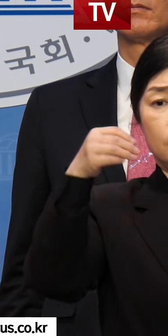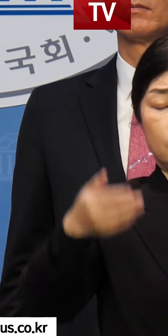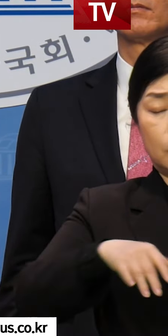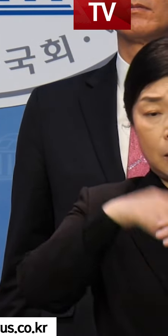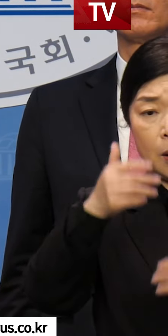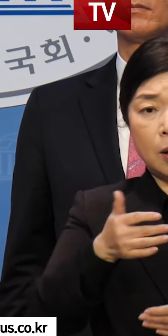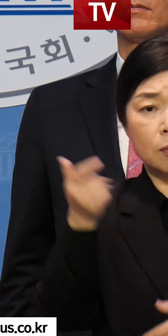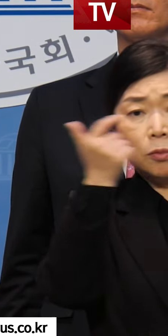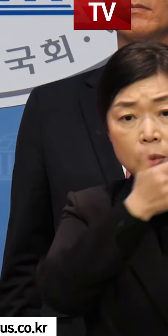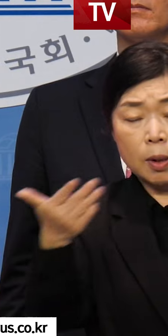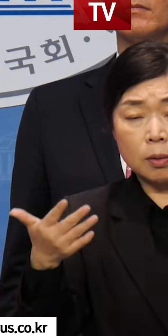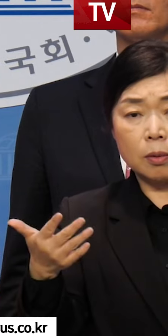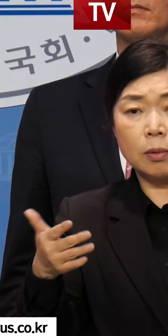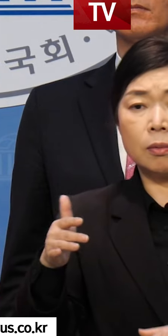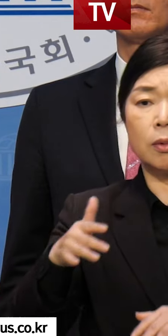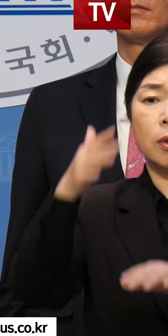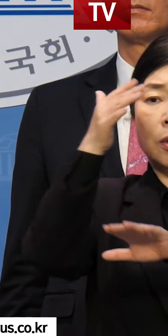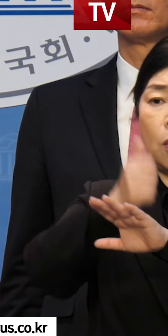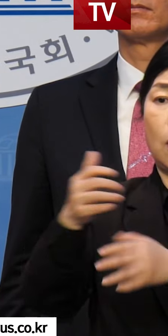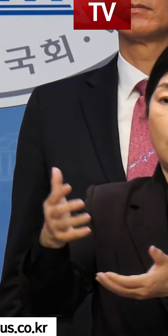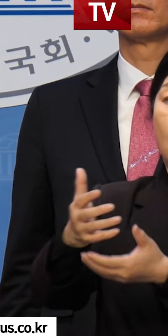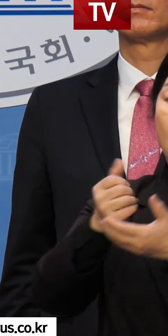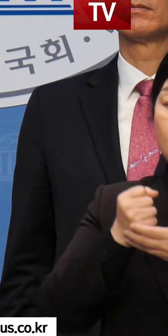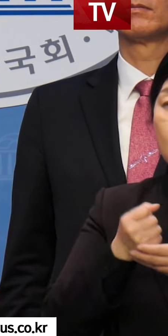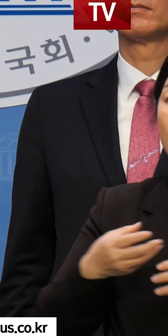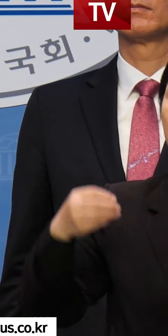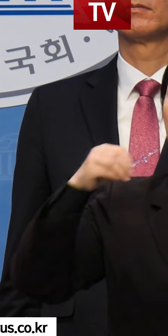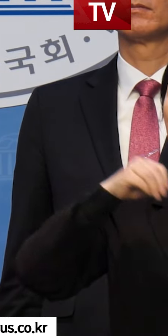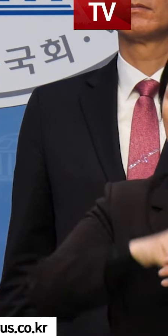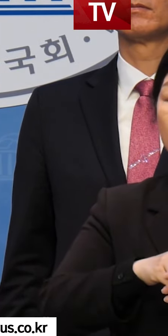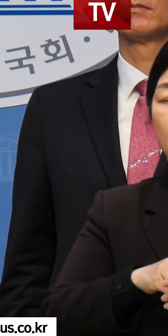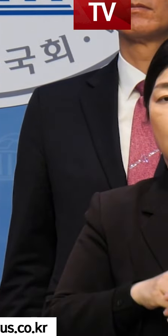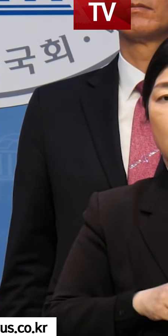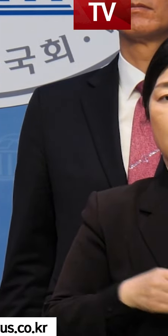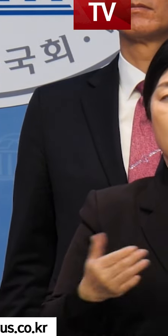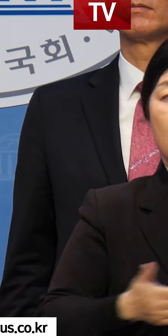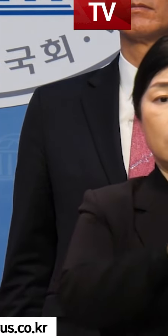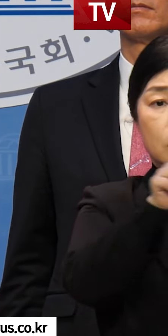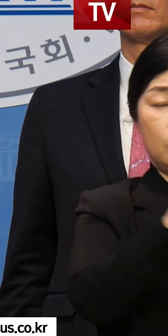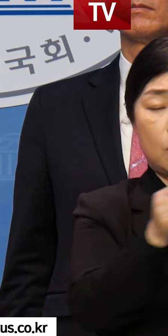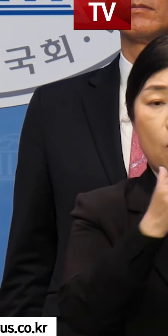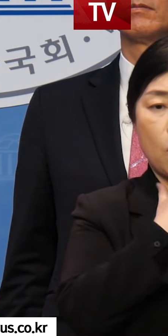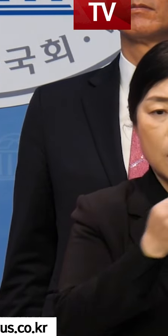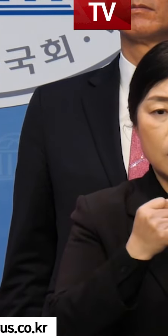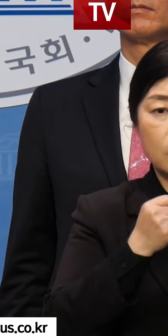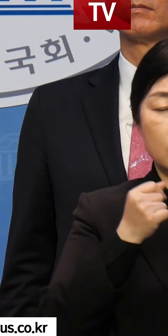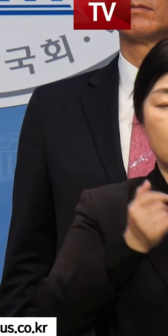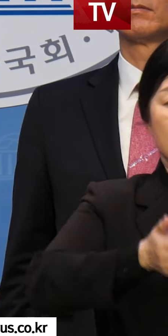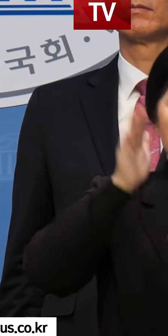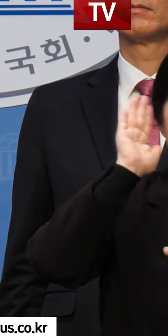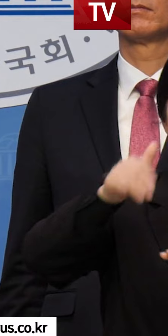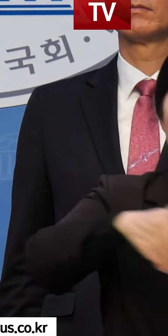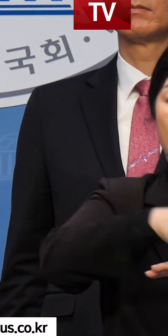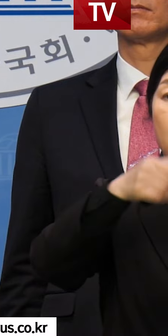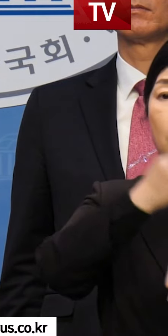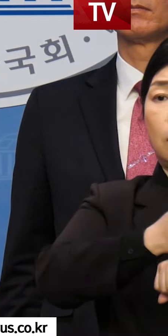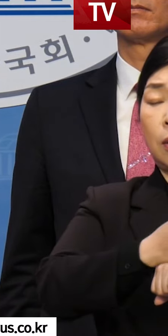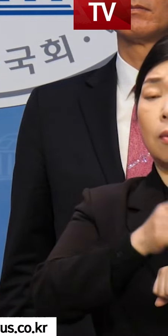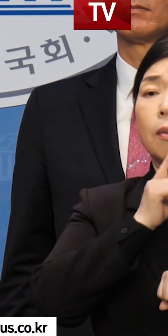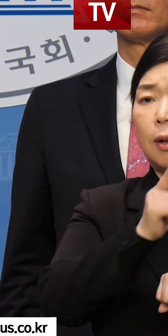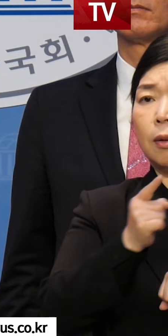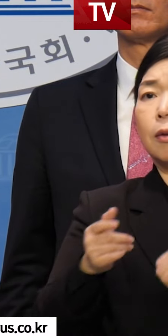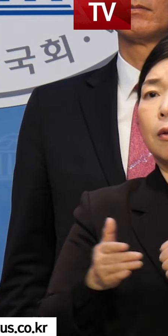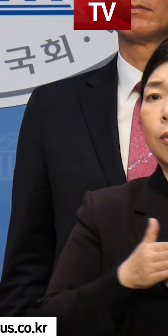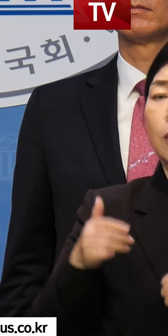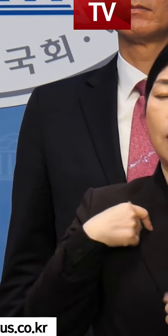수렴해서 시민이 원하는 미래를 만들겠다는 의지를 표명했듯이 저 역시